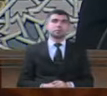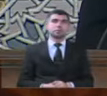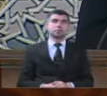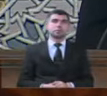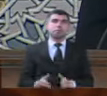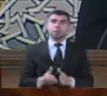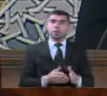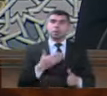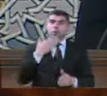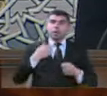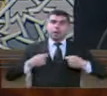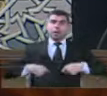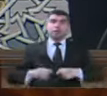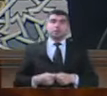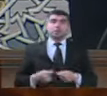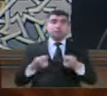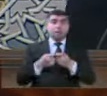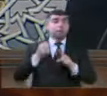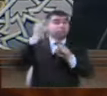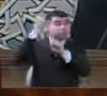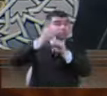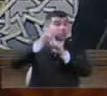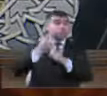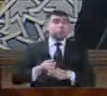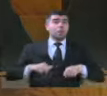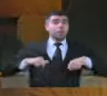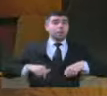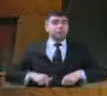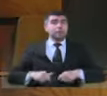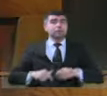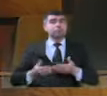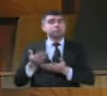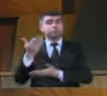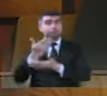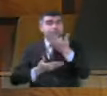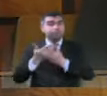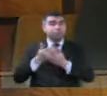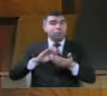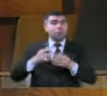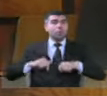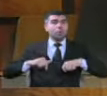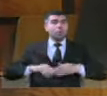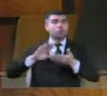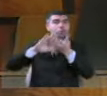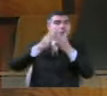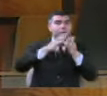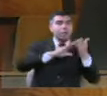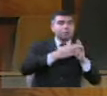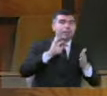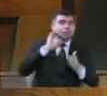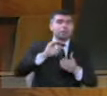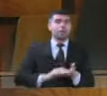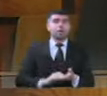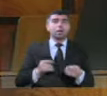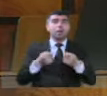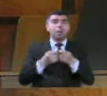شكرا سيد الرئيس. رغم المجهودات سيد الوزير المحترم، رغم المجهودات المبذوله من طرف جمعيات المجتمع المدني